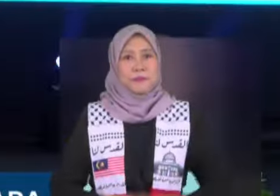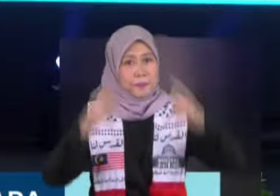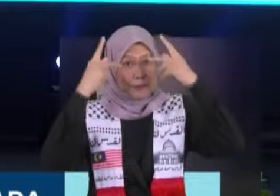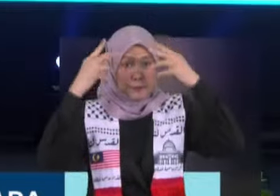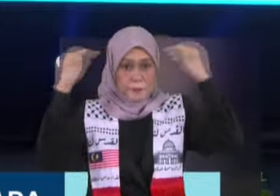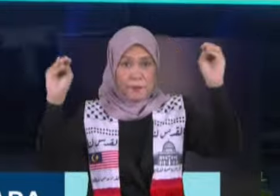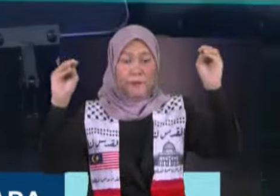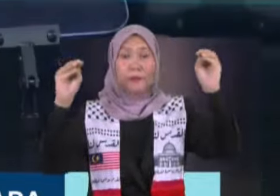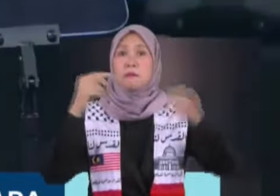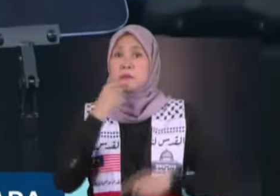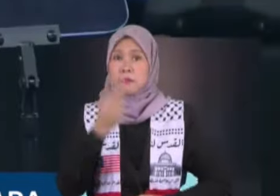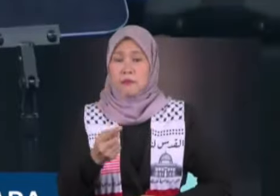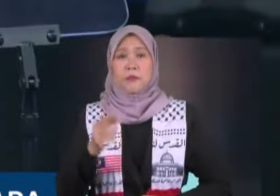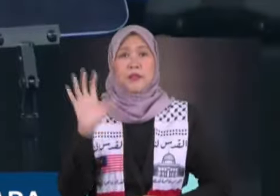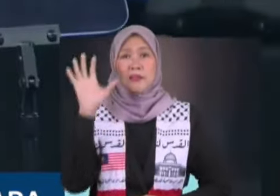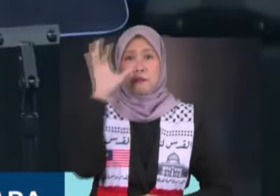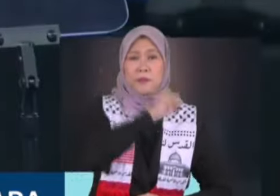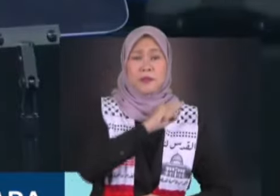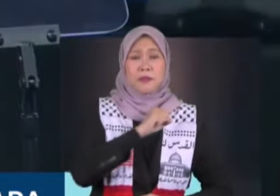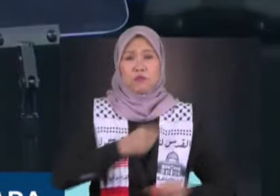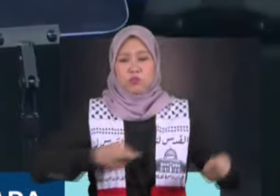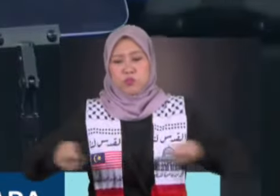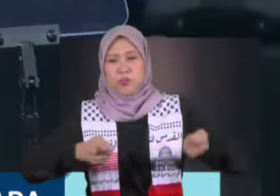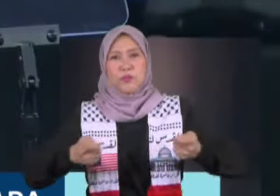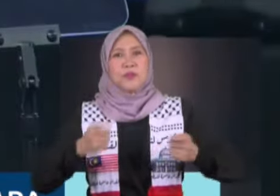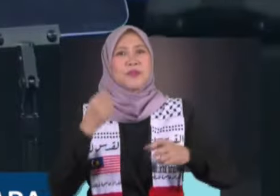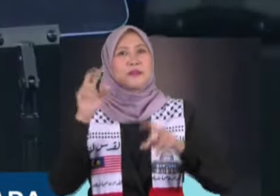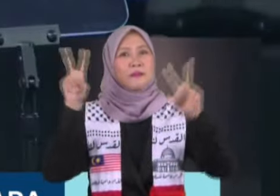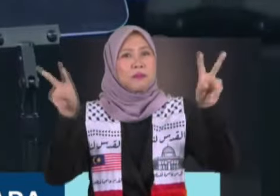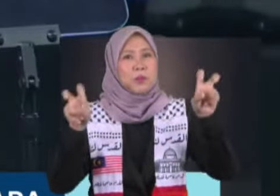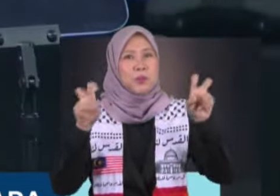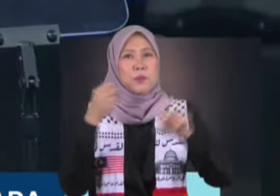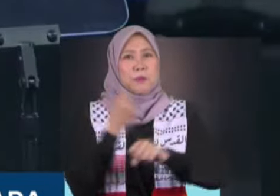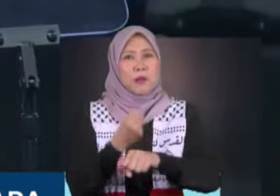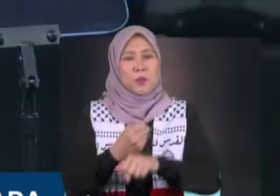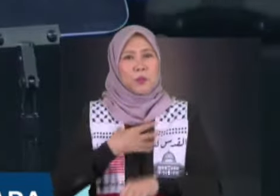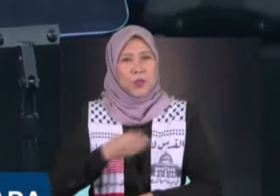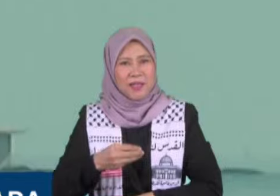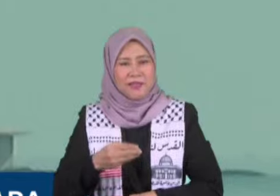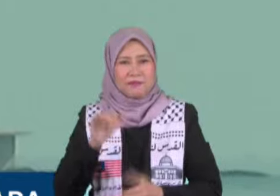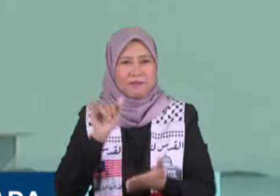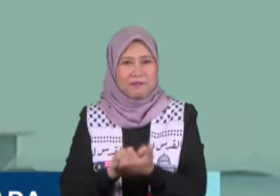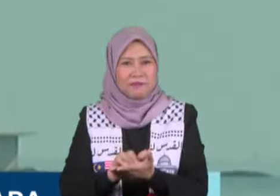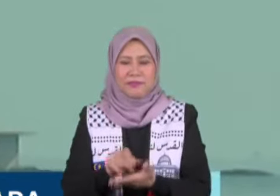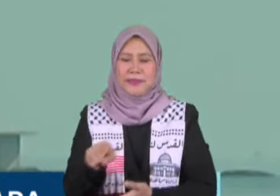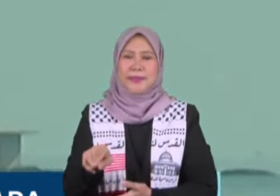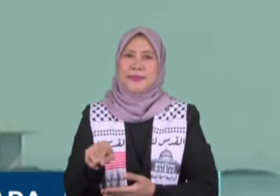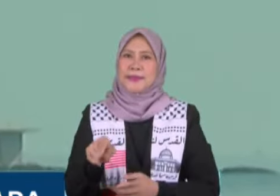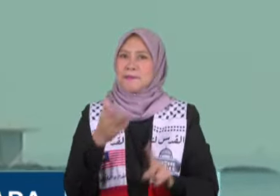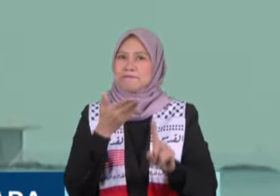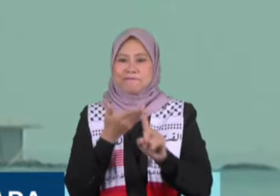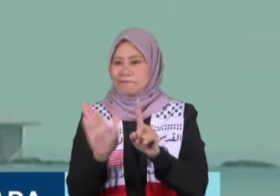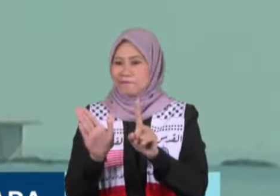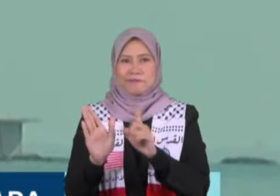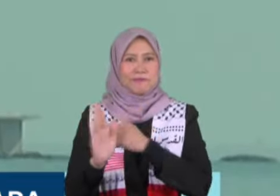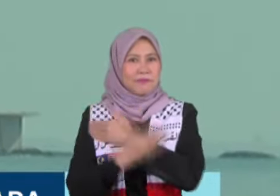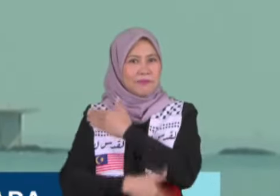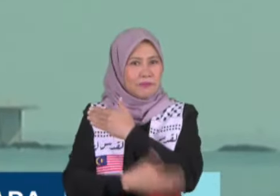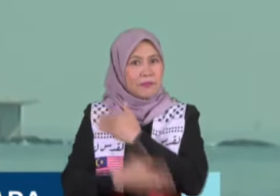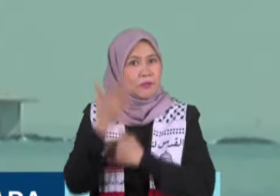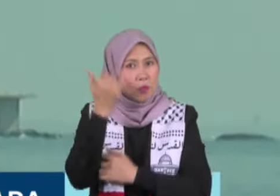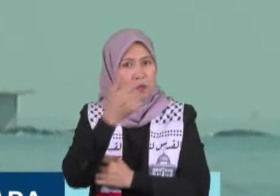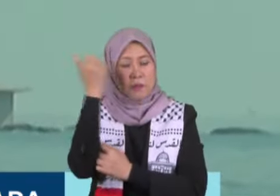Perdana Menteri menyifatkan kecuaian dalam mengendalikan isu batu putih adalah satu bentuk pengkhianatan kepada negara. Biarpun